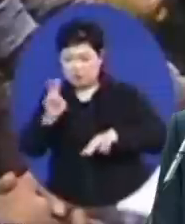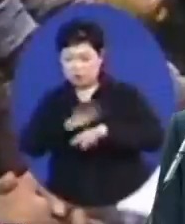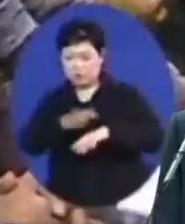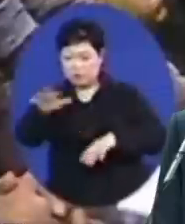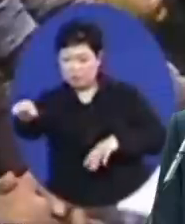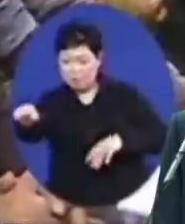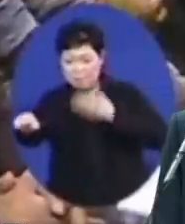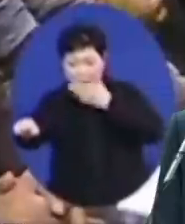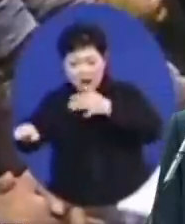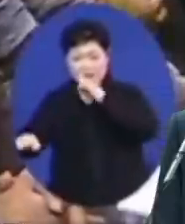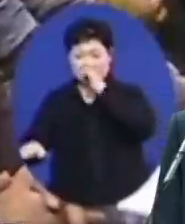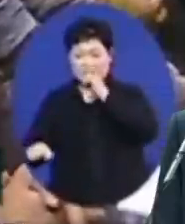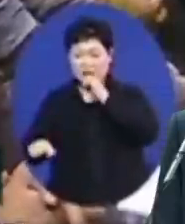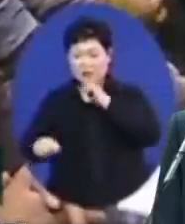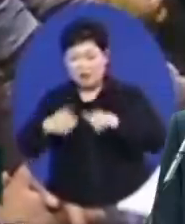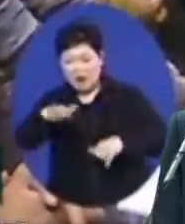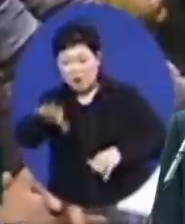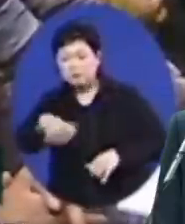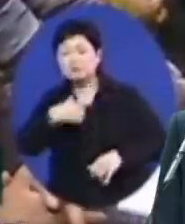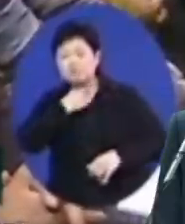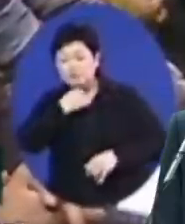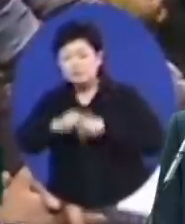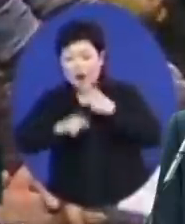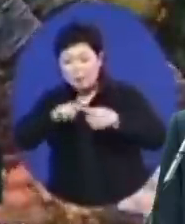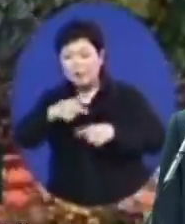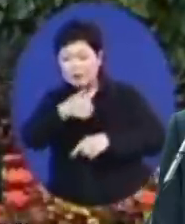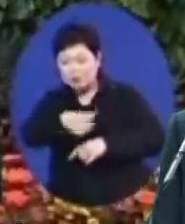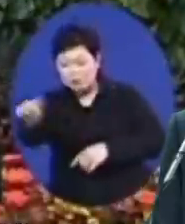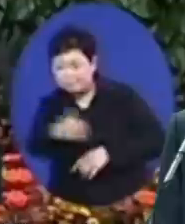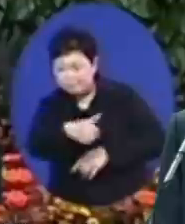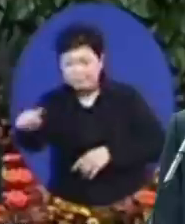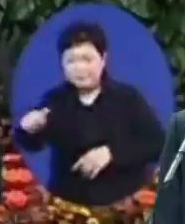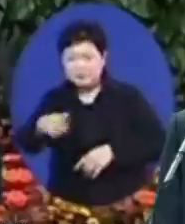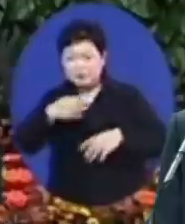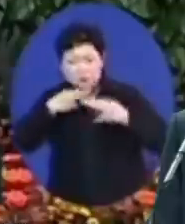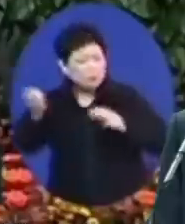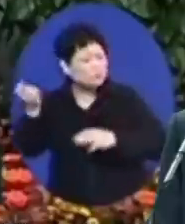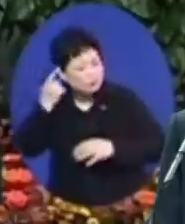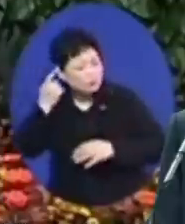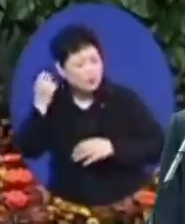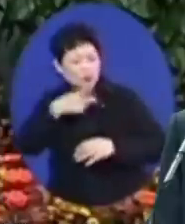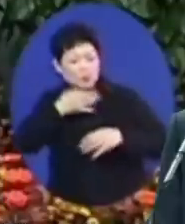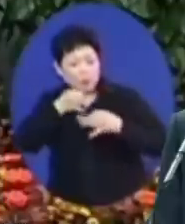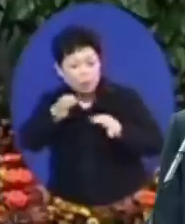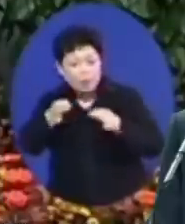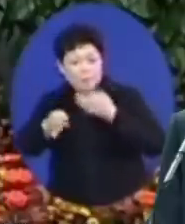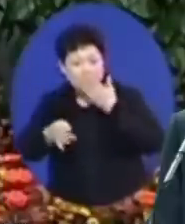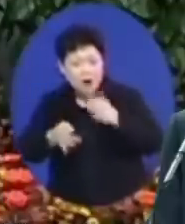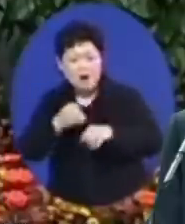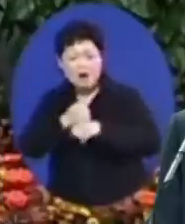무엇을 잡을 수 있고 가고 싶은 곳에 마음대로 갈 수 있다는 것 소리가 들린다는 것 목소리를 낼 수